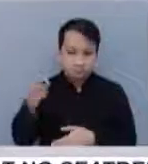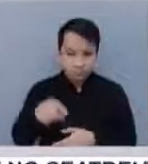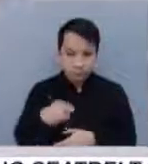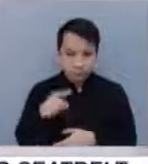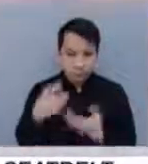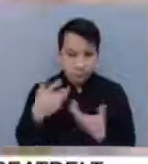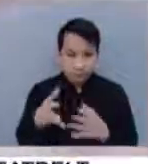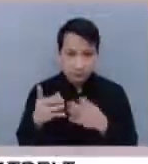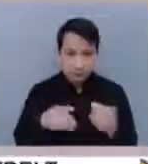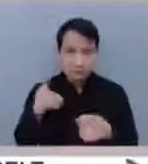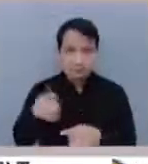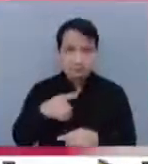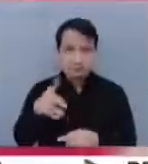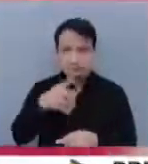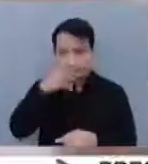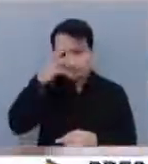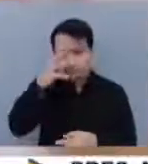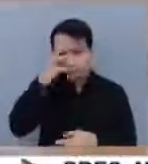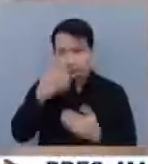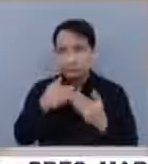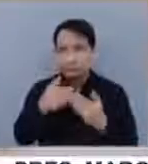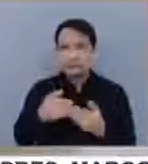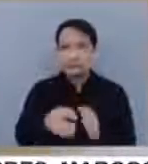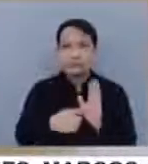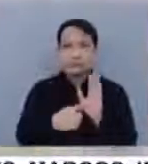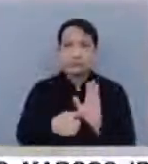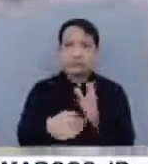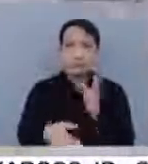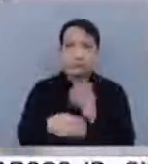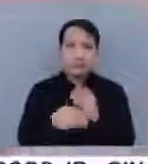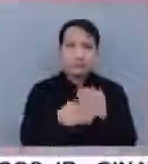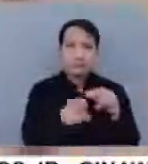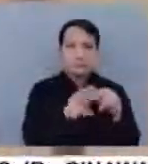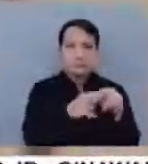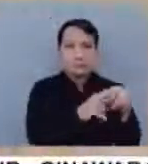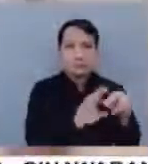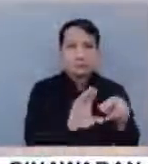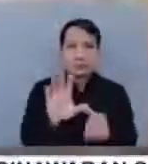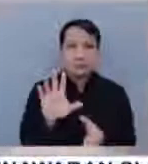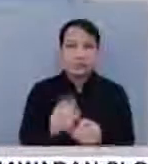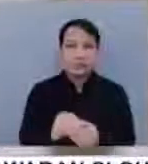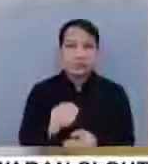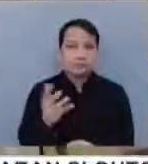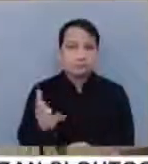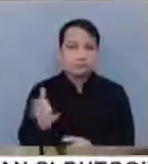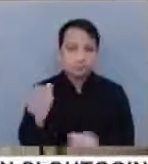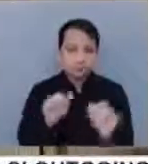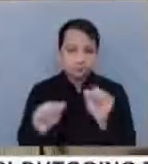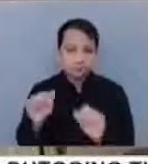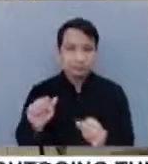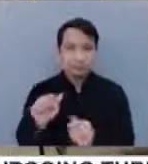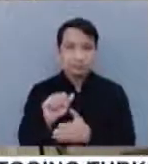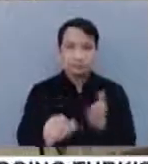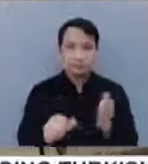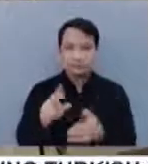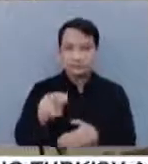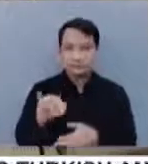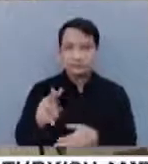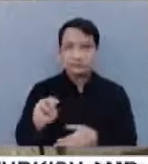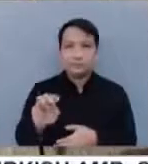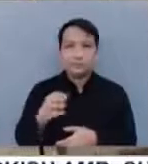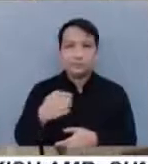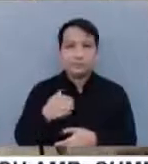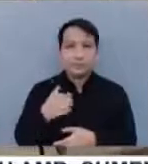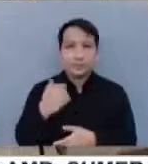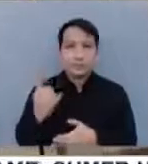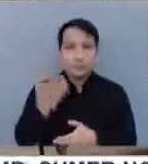pagiging malikhain, patuloy pa itong nadadagdagan. Isa na nga rito, ang anime journaling. Since mahilig ako mag-journal dati